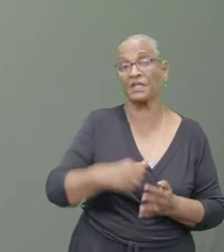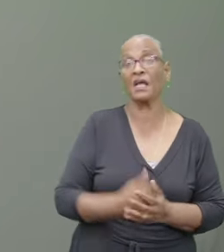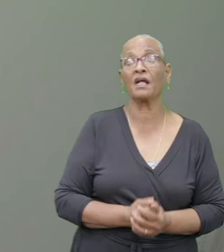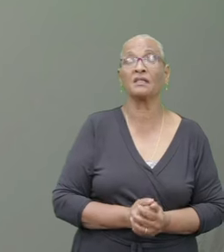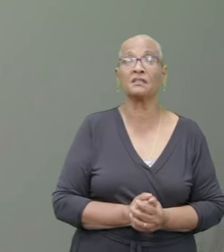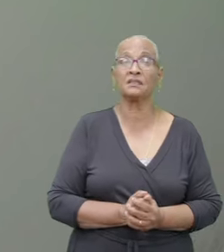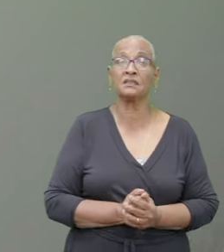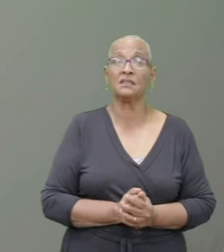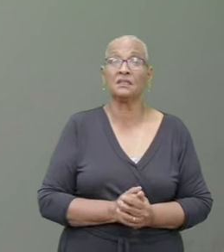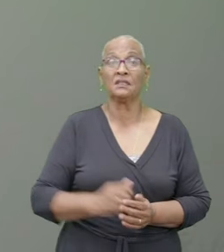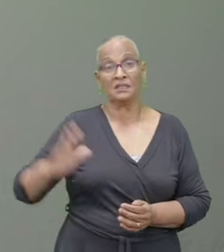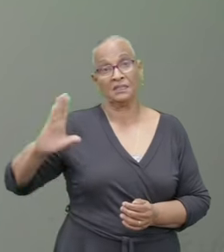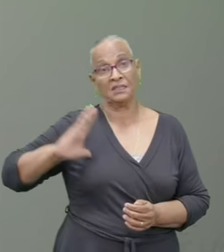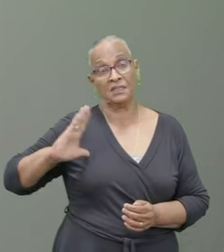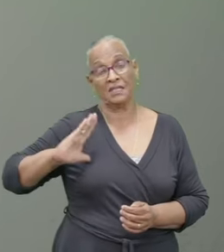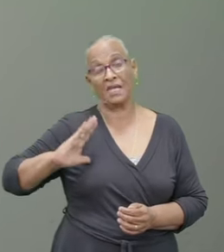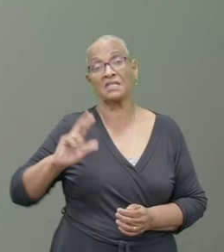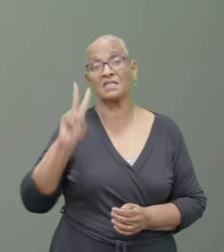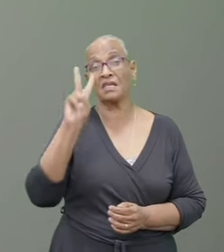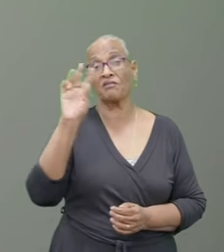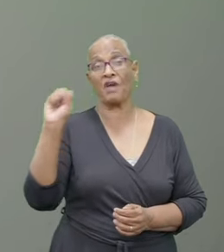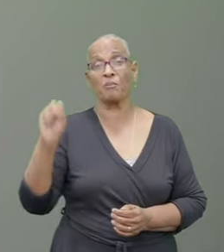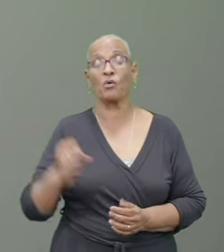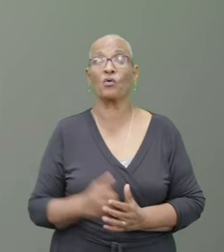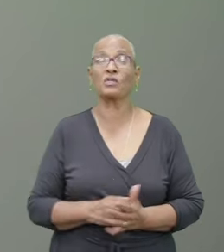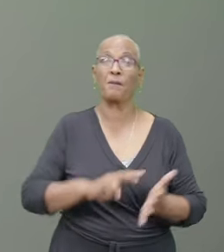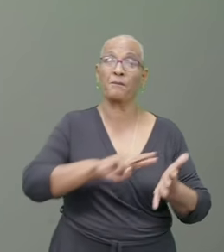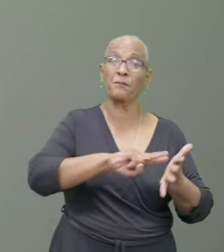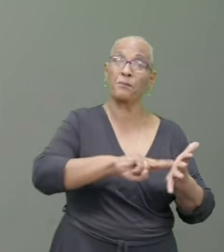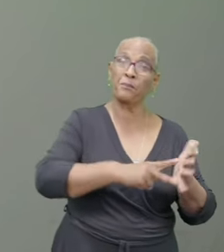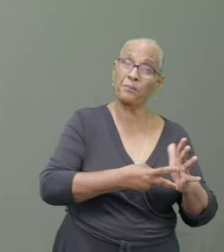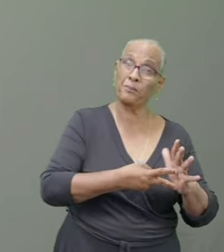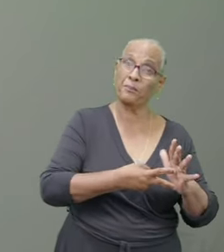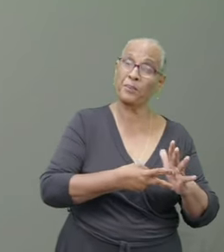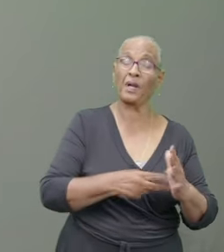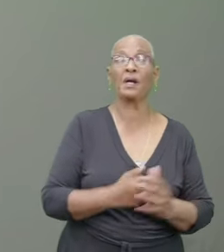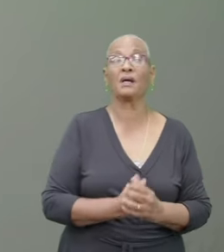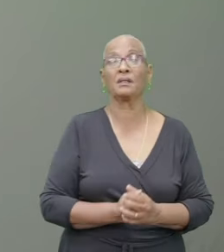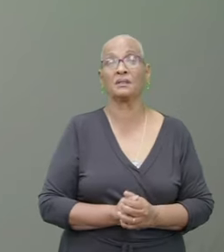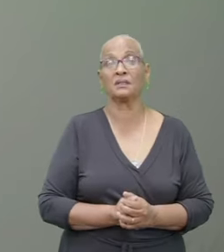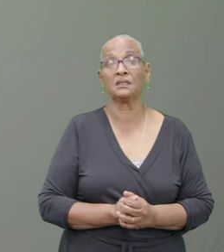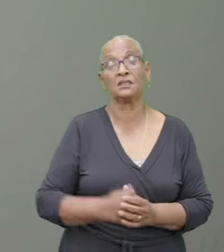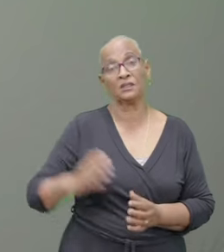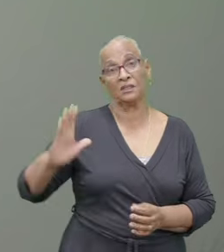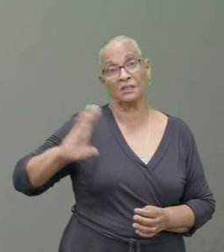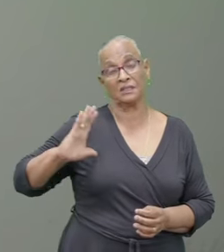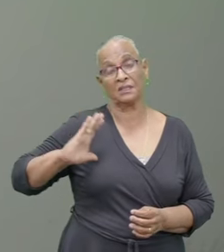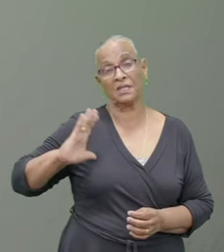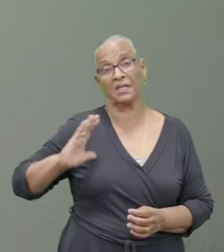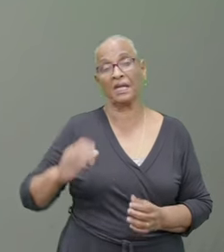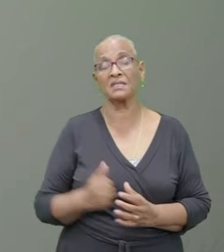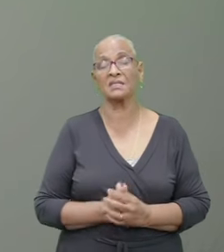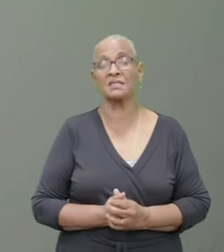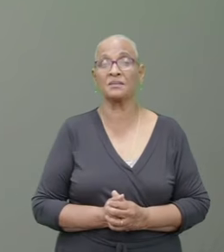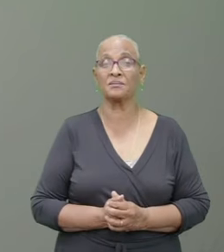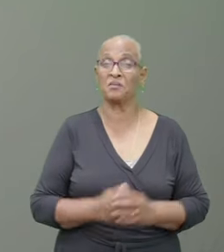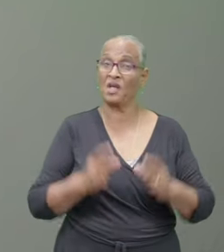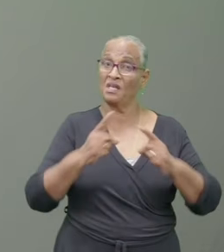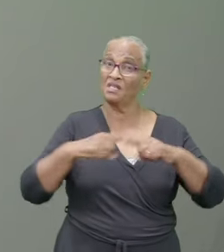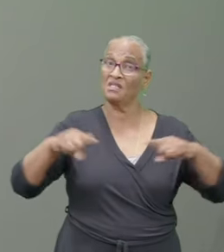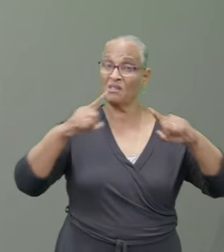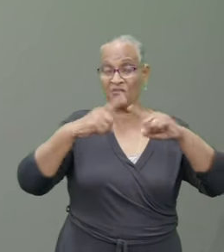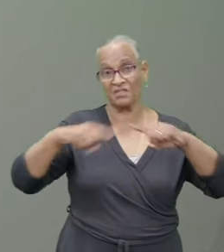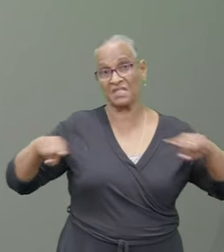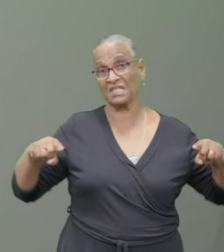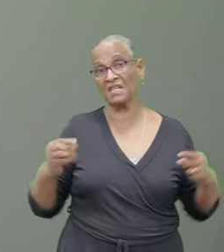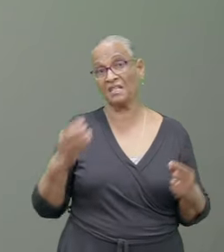tussen directie en vakbonden. Bij de particuliere ziekenhuizen worden beide bepaald door de directies, toch? Door de directies van het